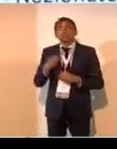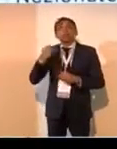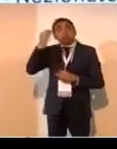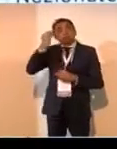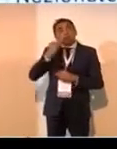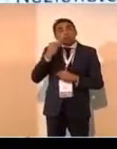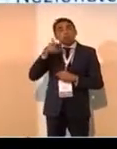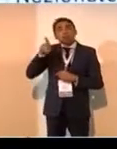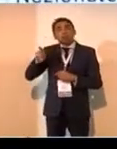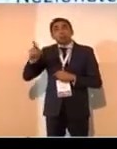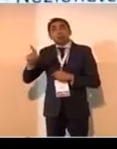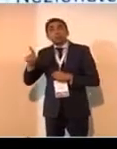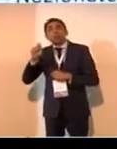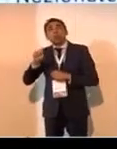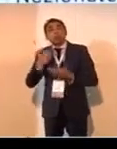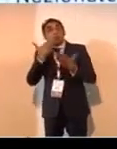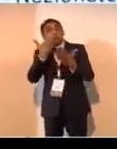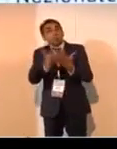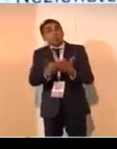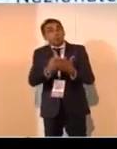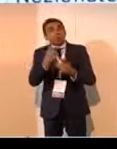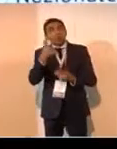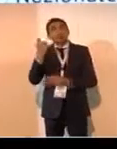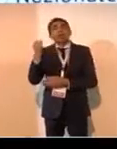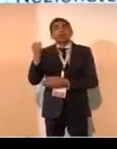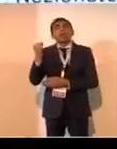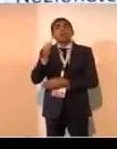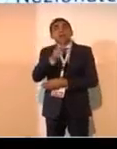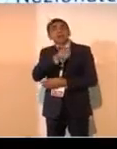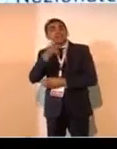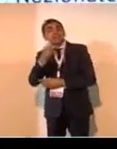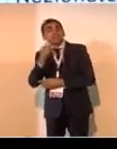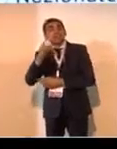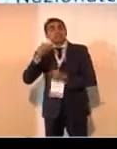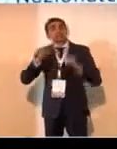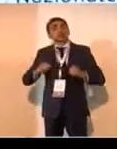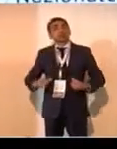Democratico possa proporre oggi un servizio civile,